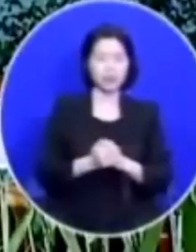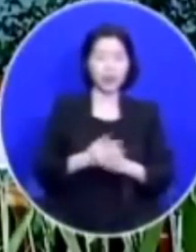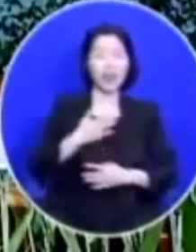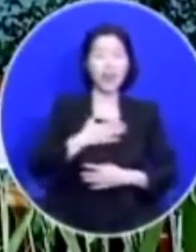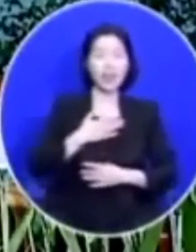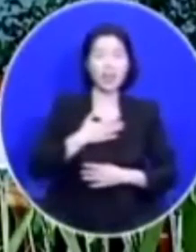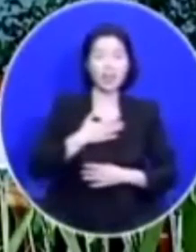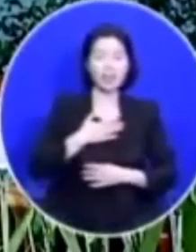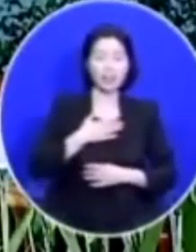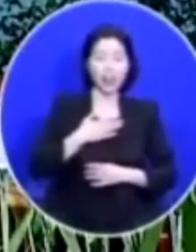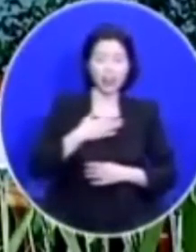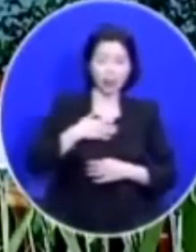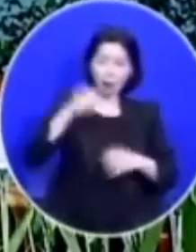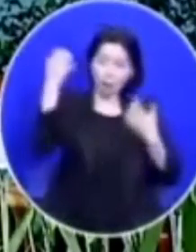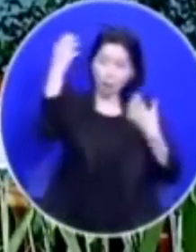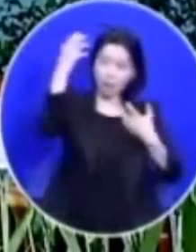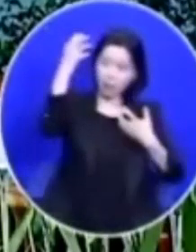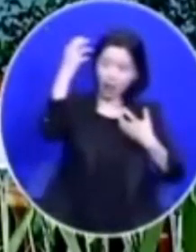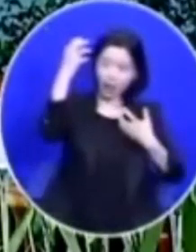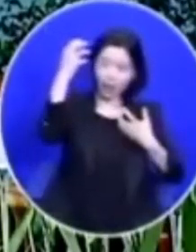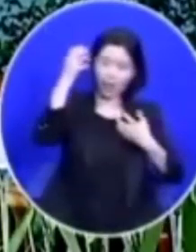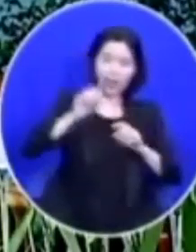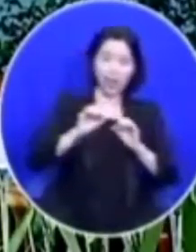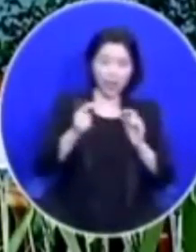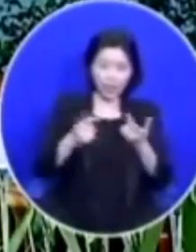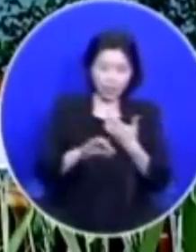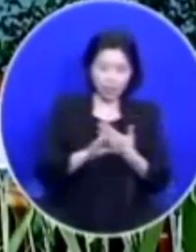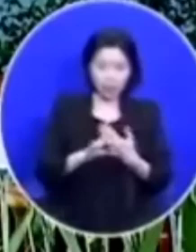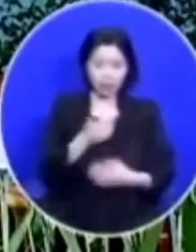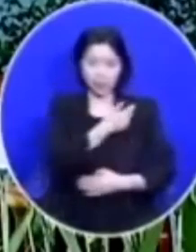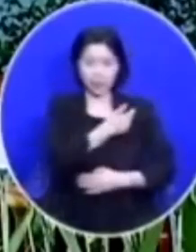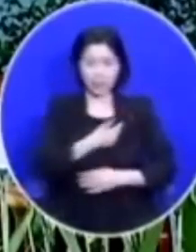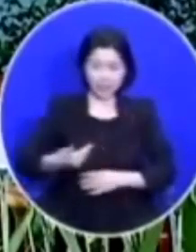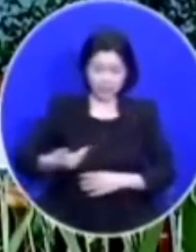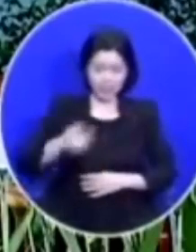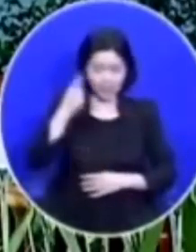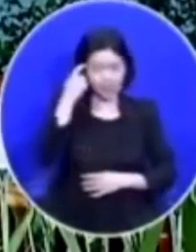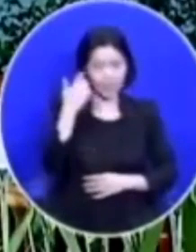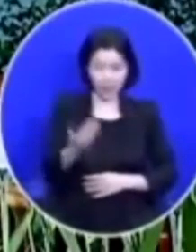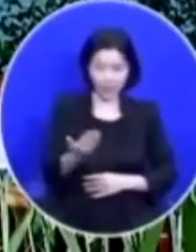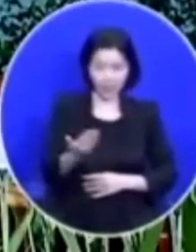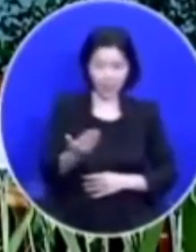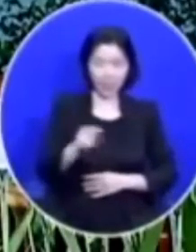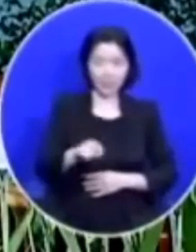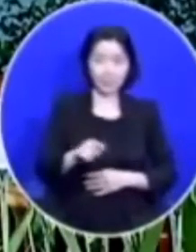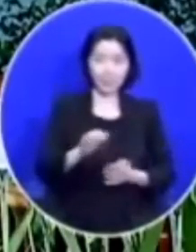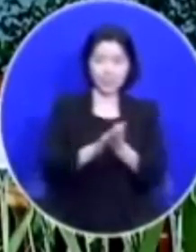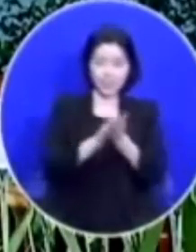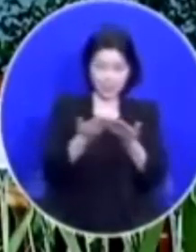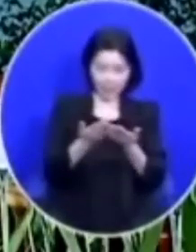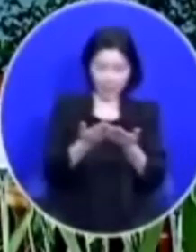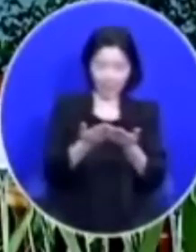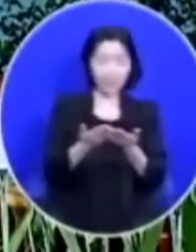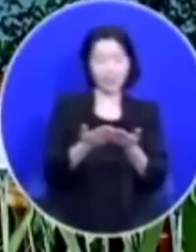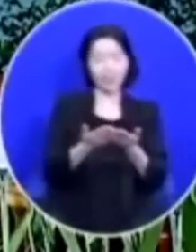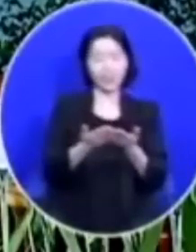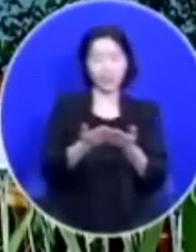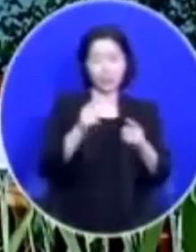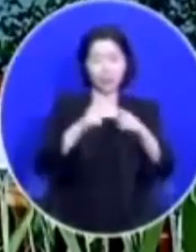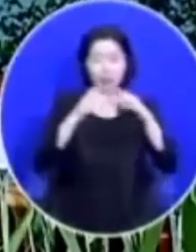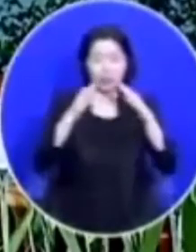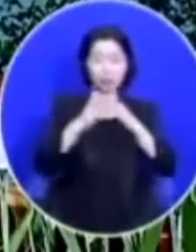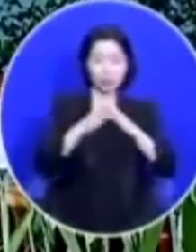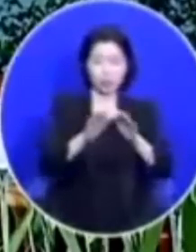나더 팬이라고 펜 이냐 또 제자 내야 이런 제목의 책을 교회